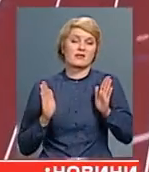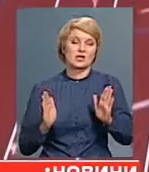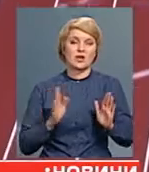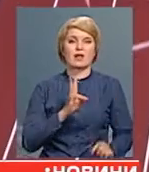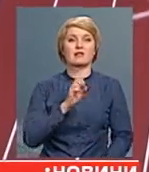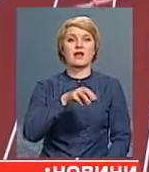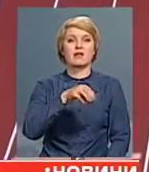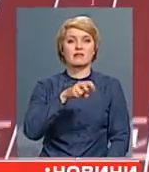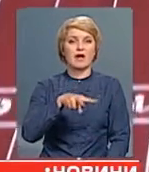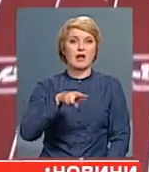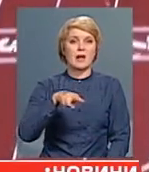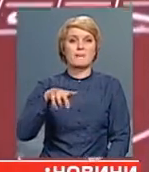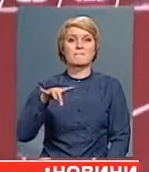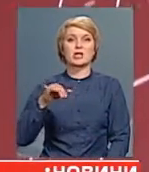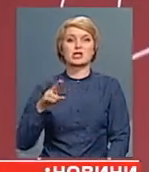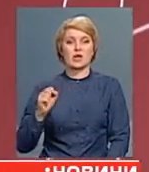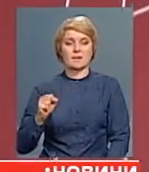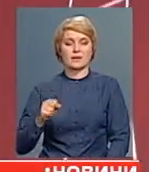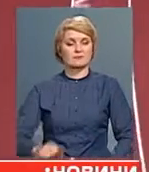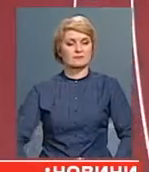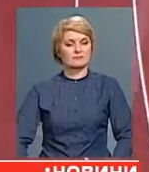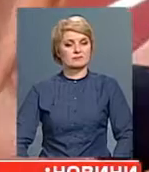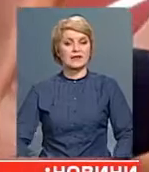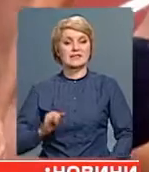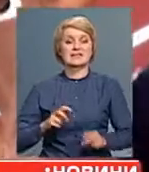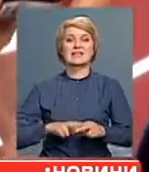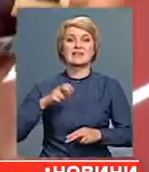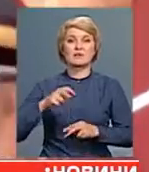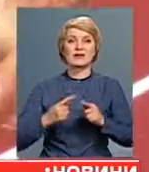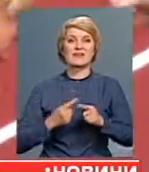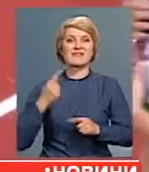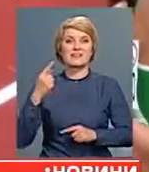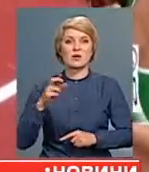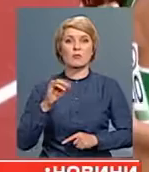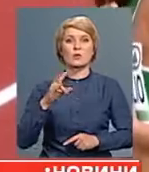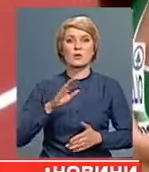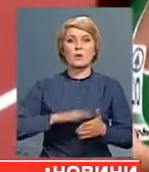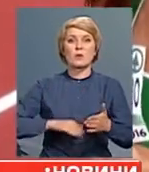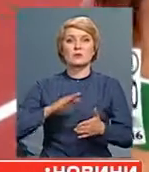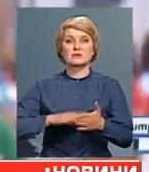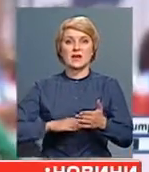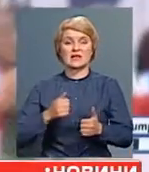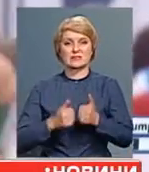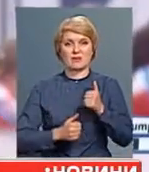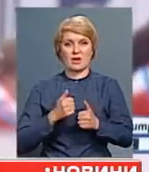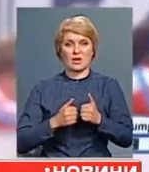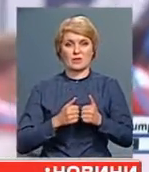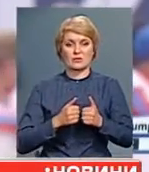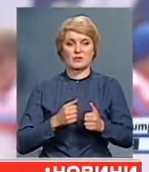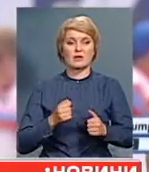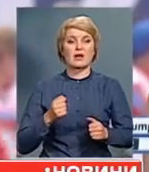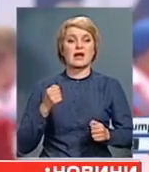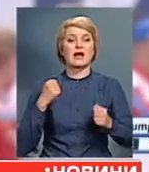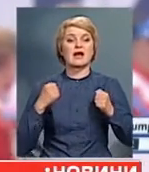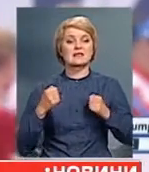Наталя Прищепа. З трибун у висоту Богдан Бондаренко, як і кілька інших лідерів, пропускали змагання. Титулованим Ользі Саладусі у